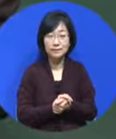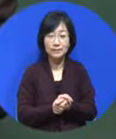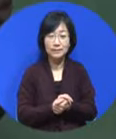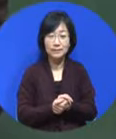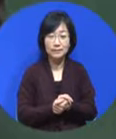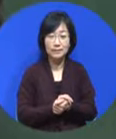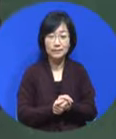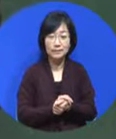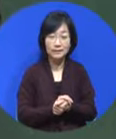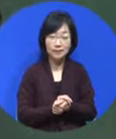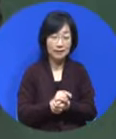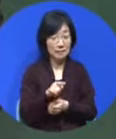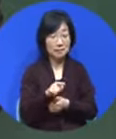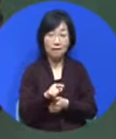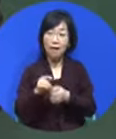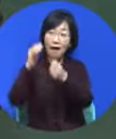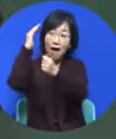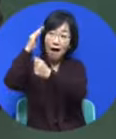을